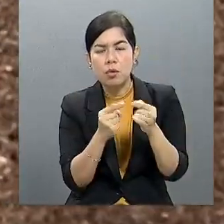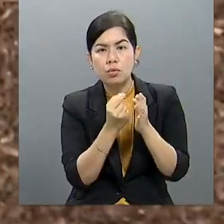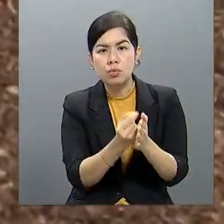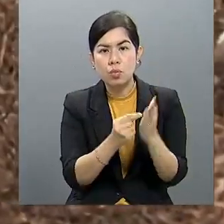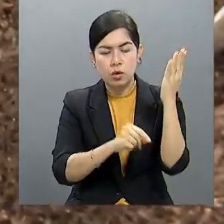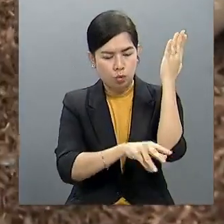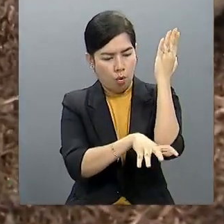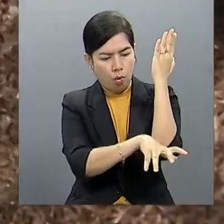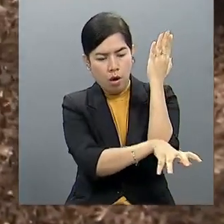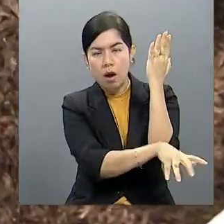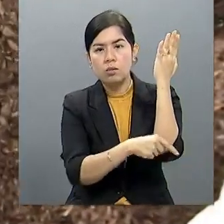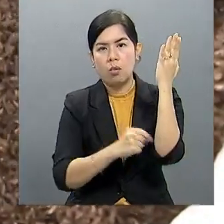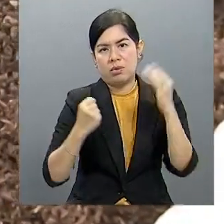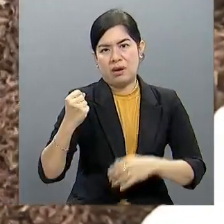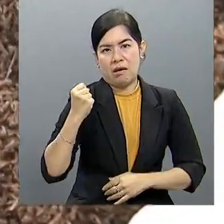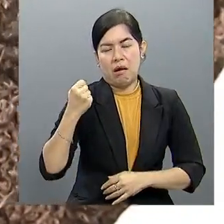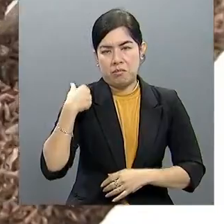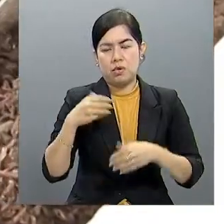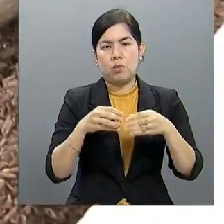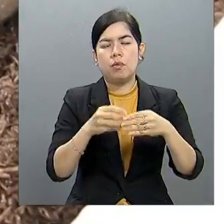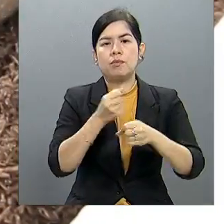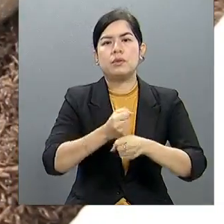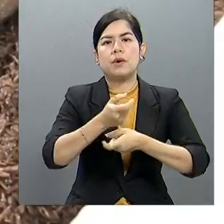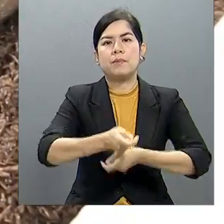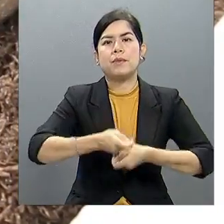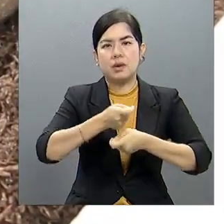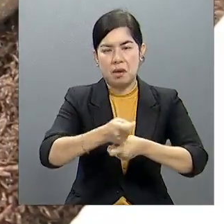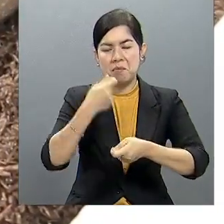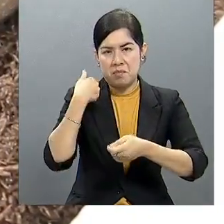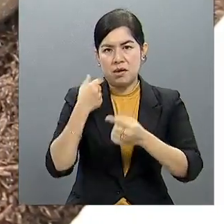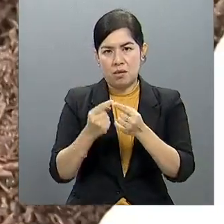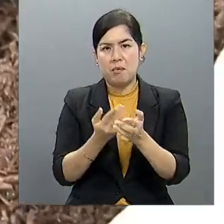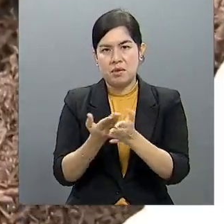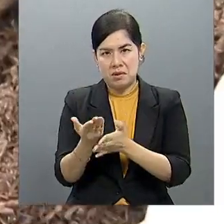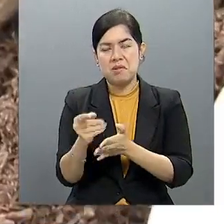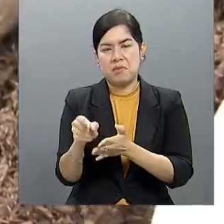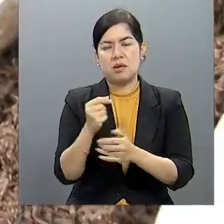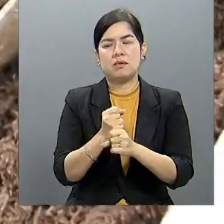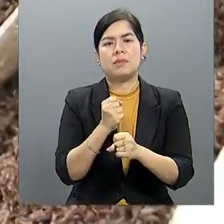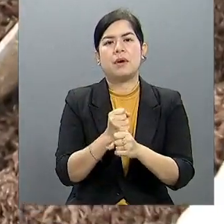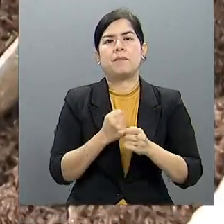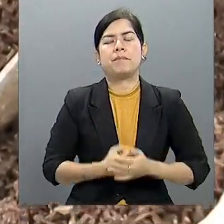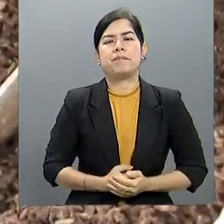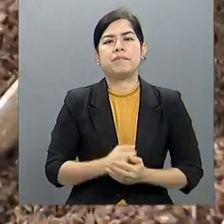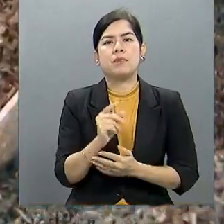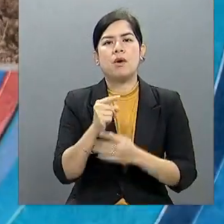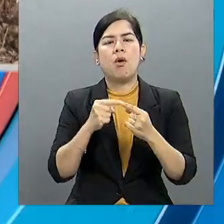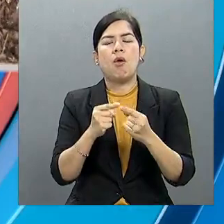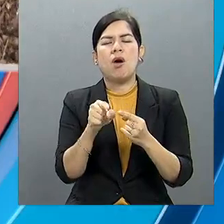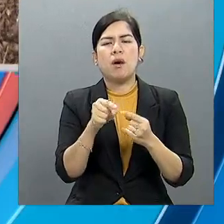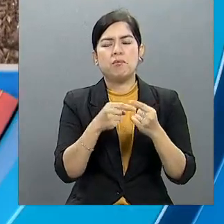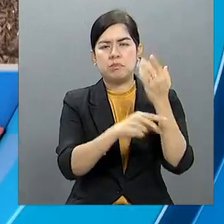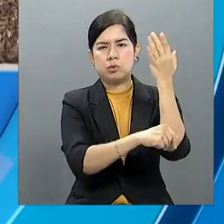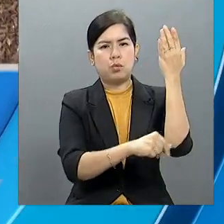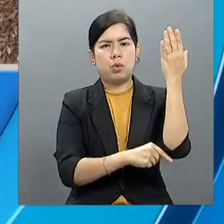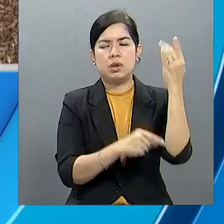กลุมเกษตกรนิยมหันมาซ้อไปใช้เป็จมวนมากเลยคดีกวาไปใช้ปุยที่มัเป็ chemical ใช่อันนี้มันกจะด